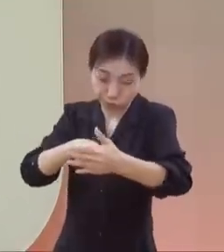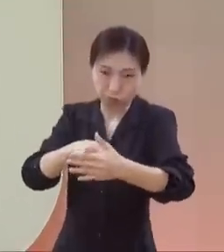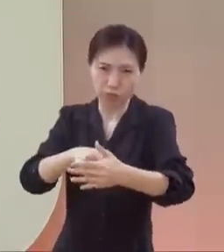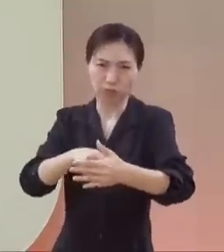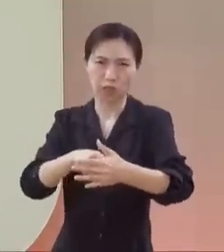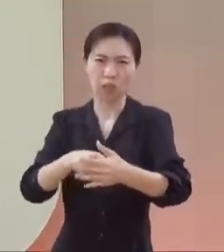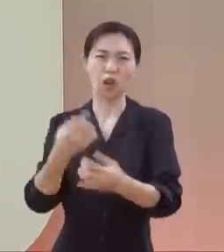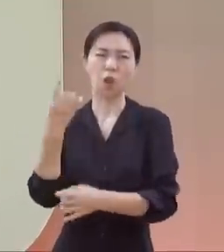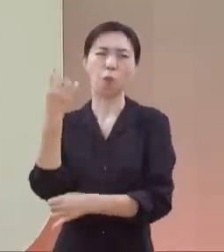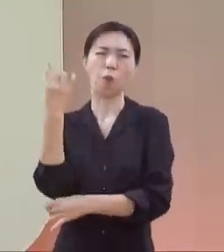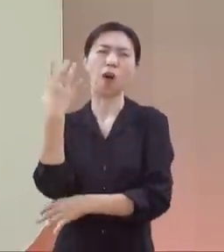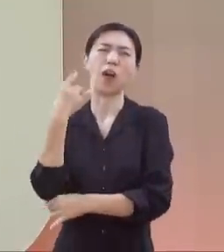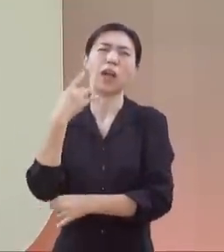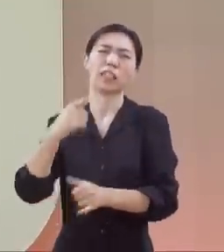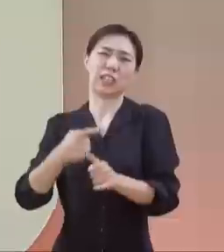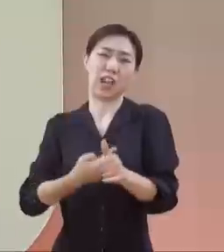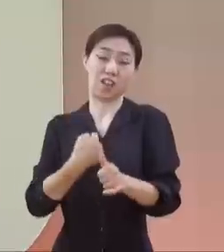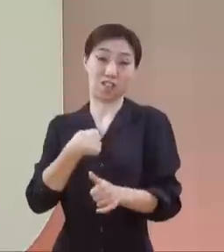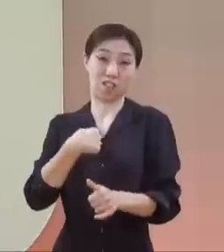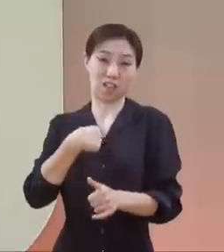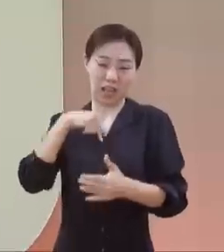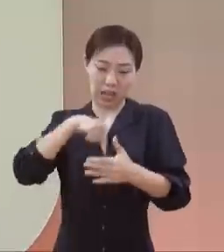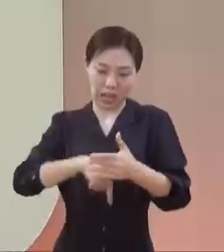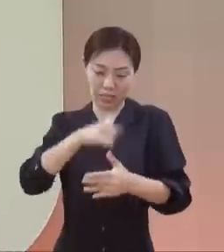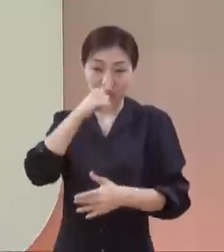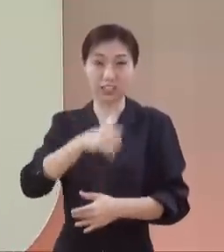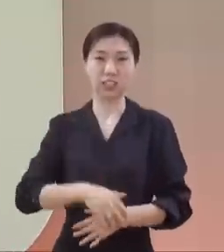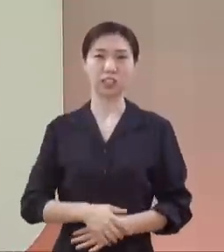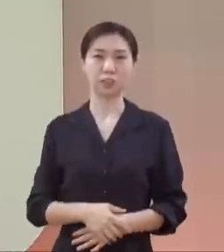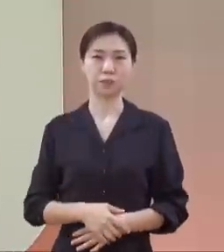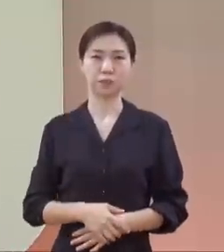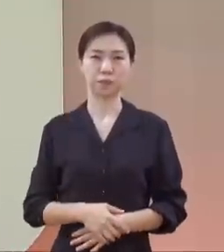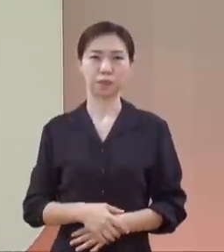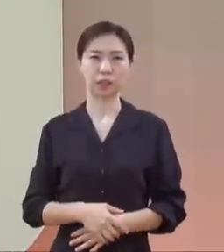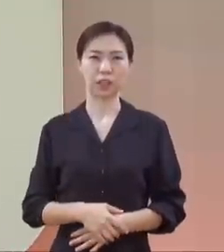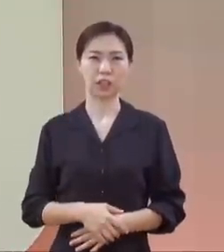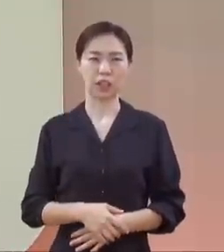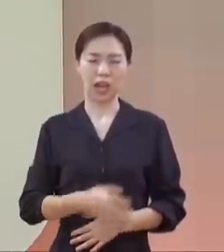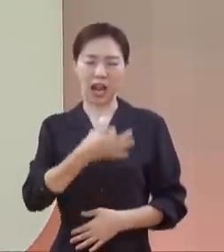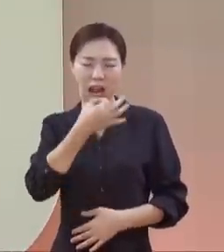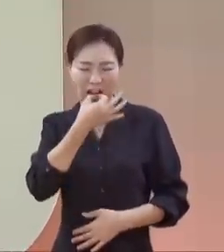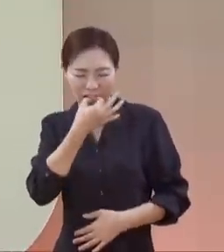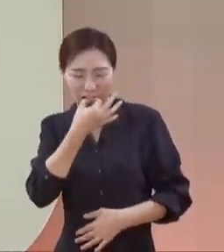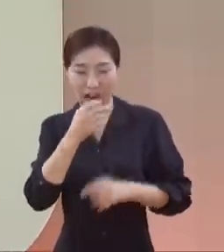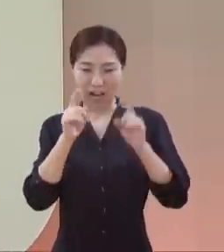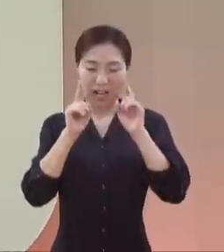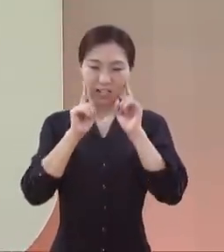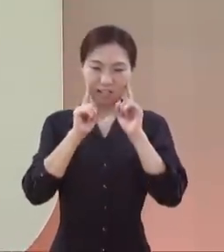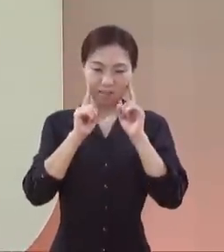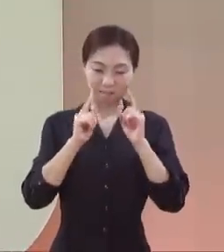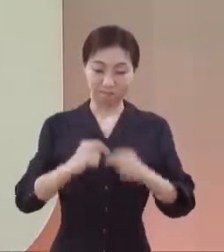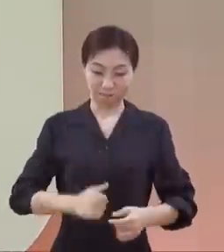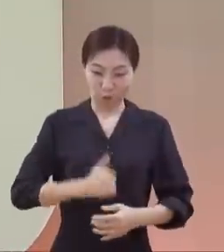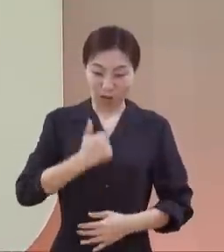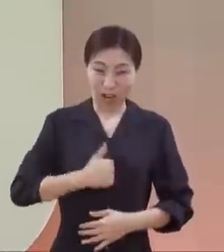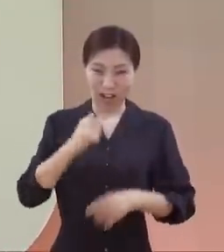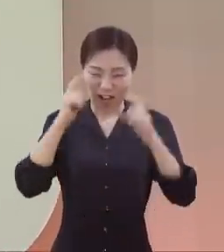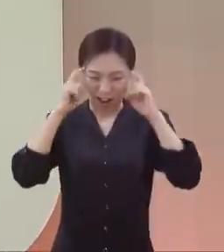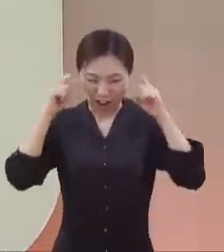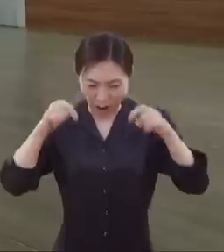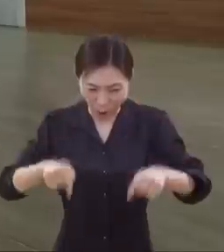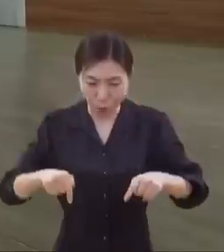탐진치 삼독이 욕망과 번뇌망상의 업의 습관 때문에 자꾸 우리 마음이 뒤흔들립니다